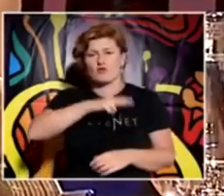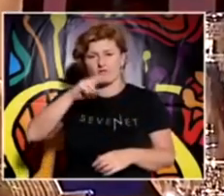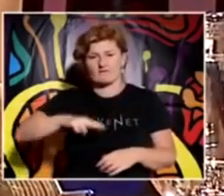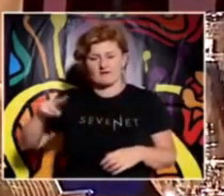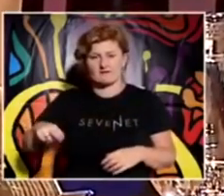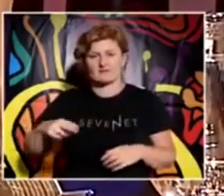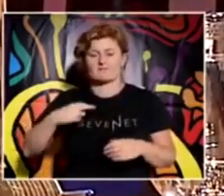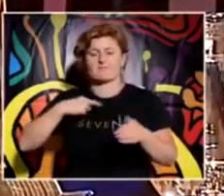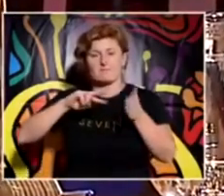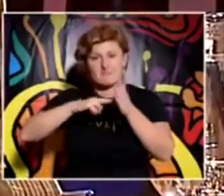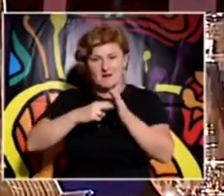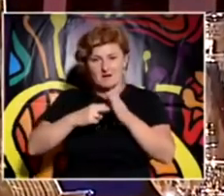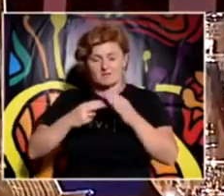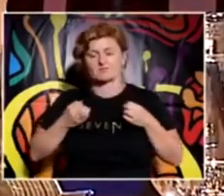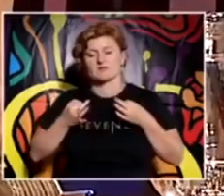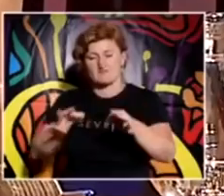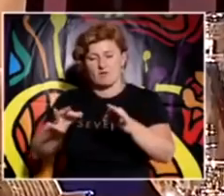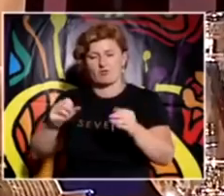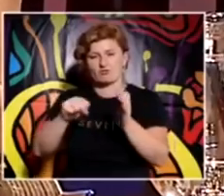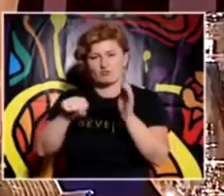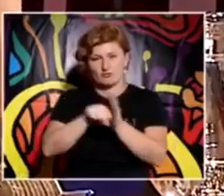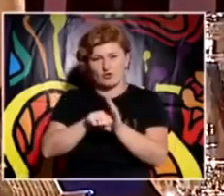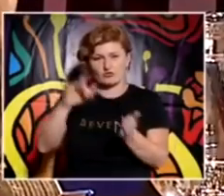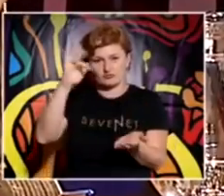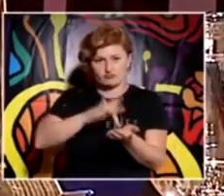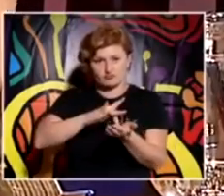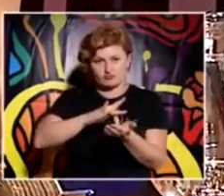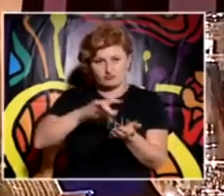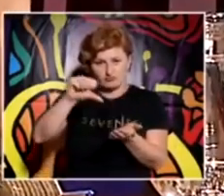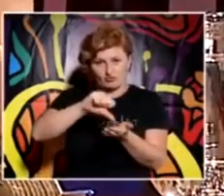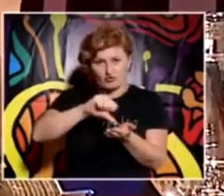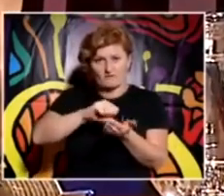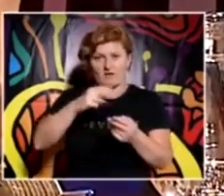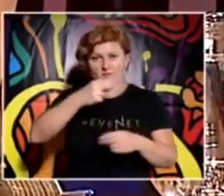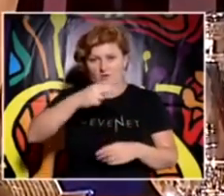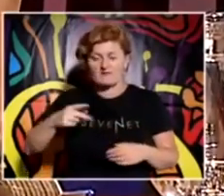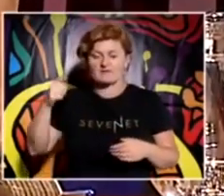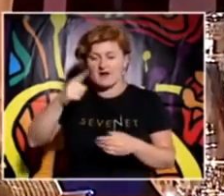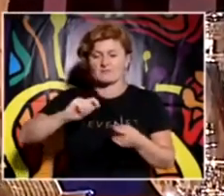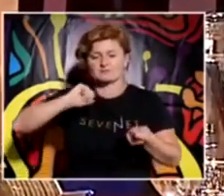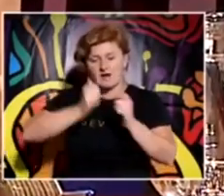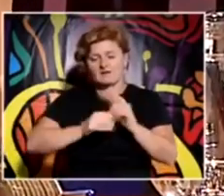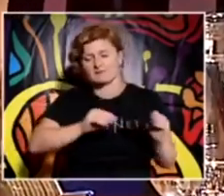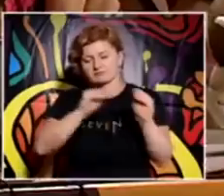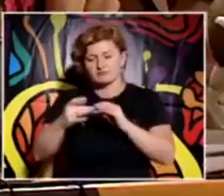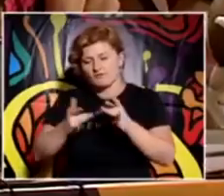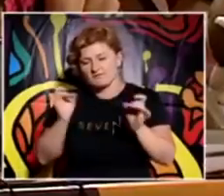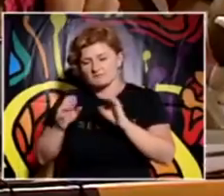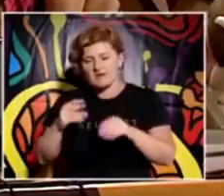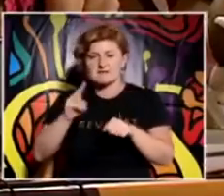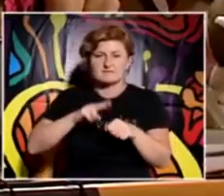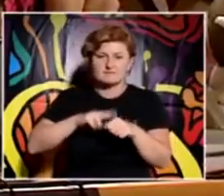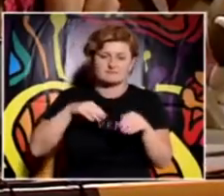dojechać samochodem do środkowej Norwegii, tam przepakować się w rowerowe sakwy, cały sprzęt kempingowy, zapasy